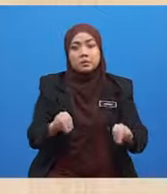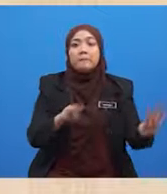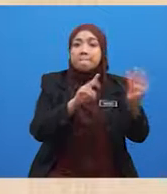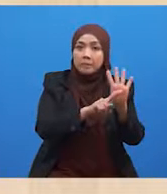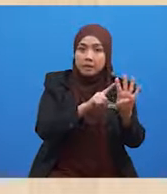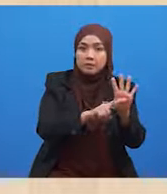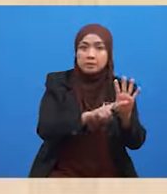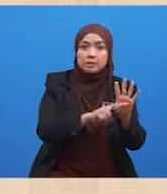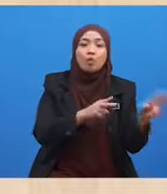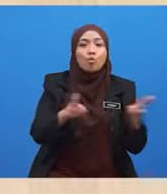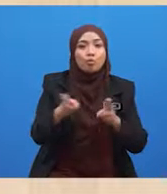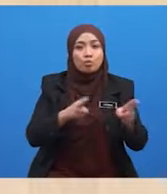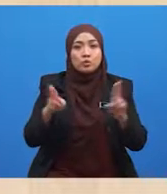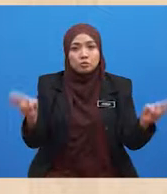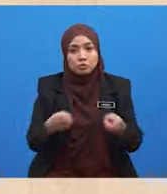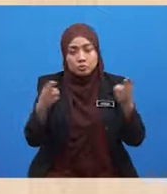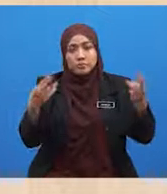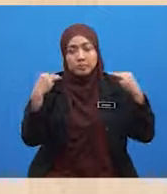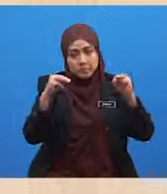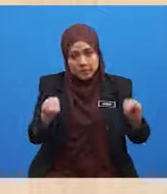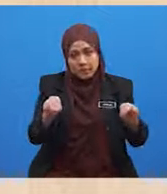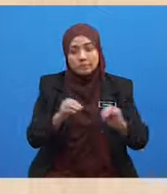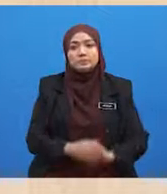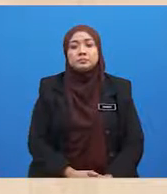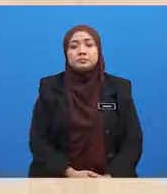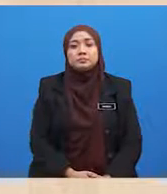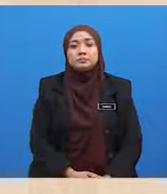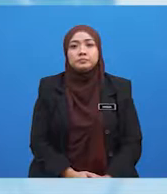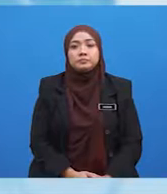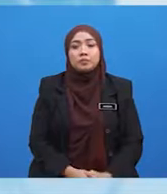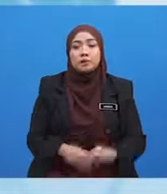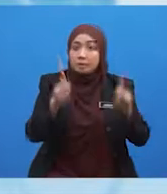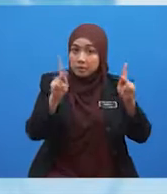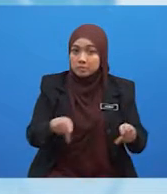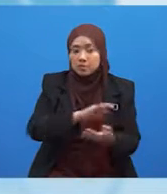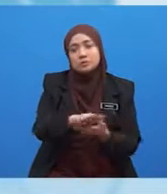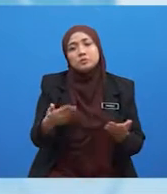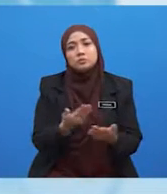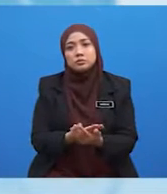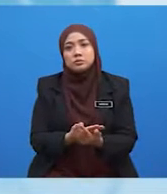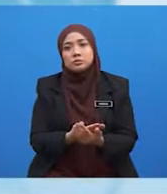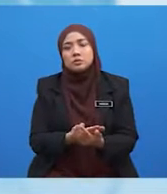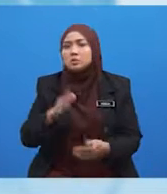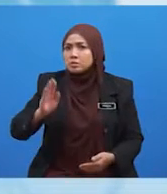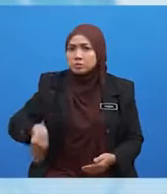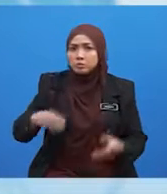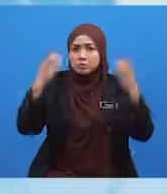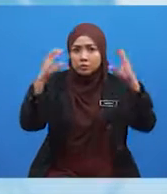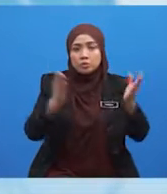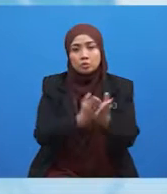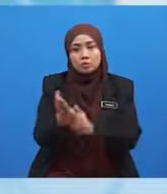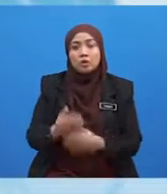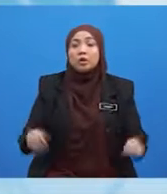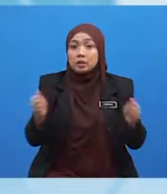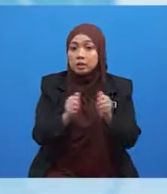dan yang keempat mengurus usaha pemasaran pelajar-pelajar sekian sebelum C